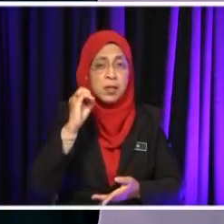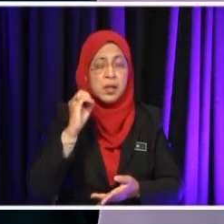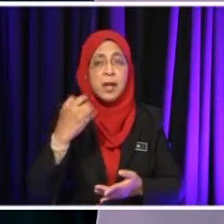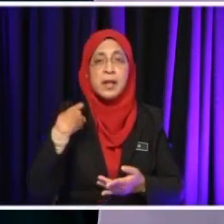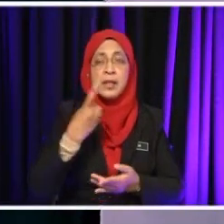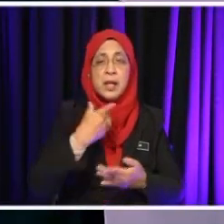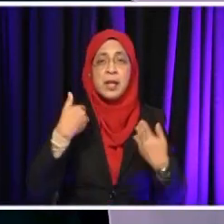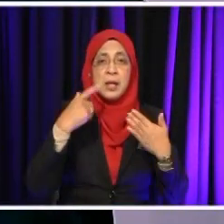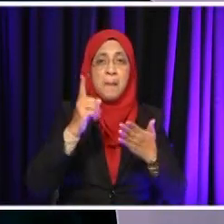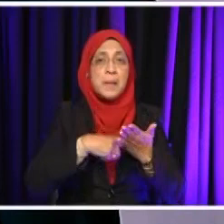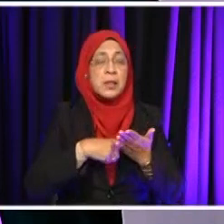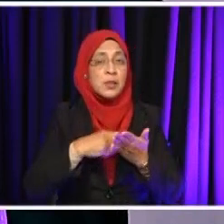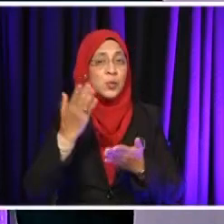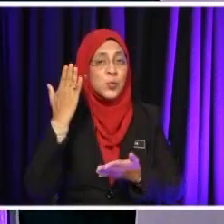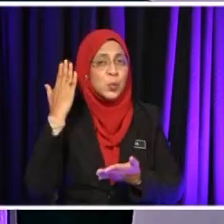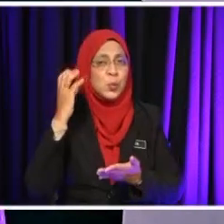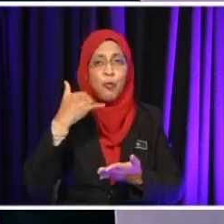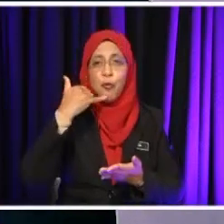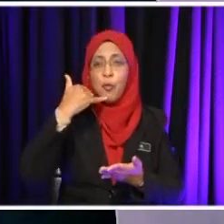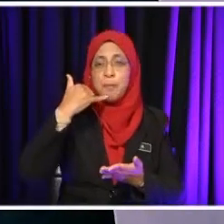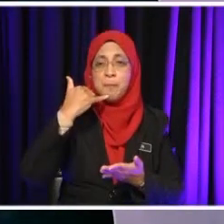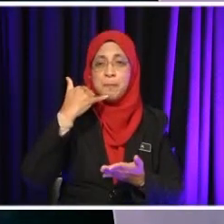Seperti alat penerima GPS